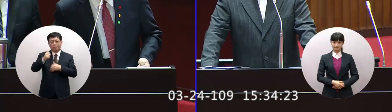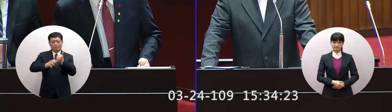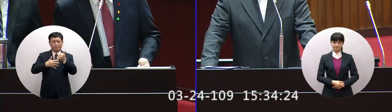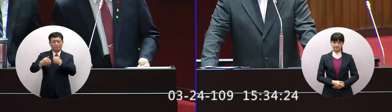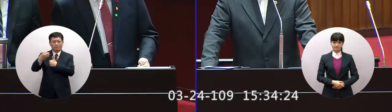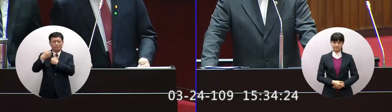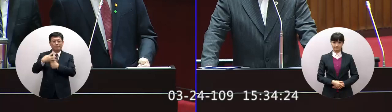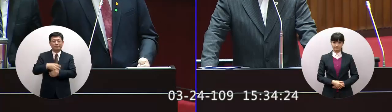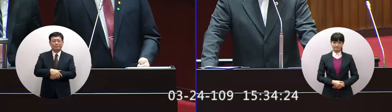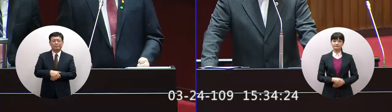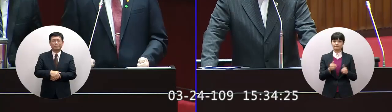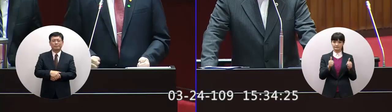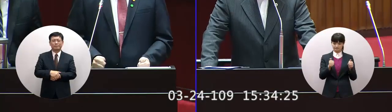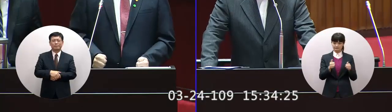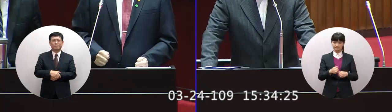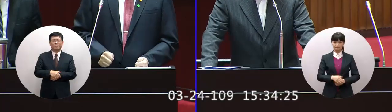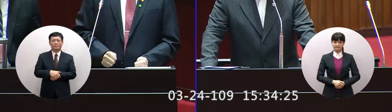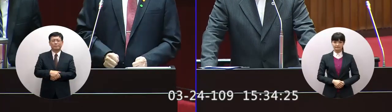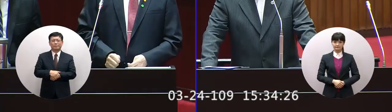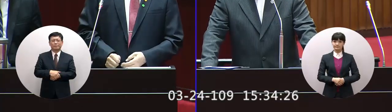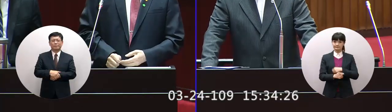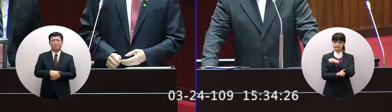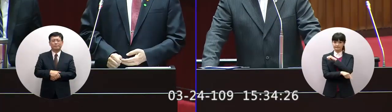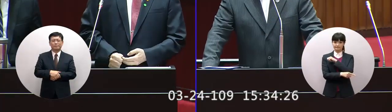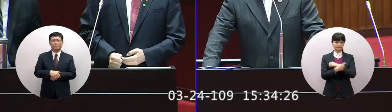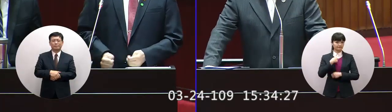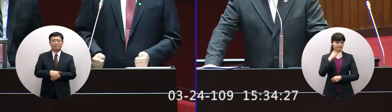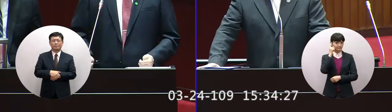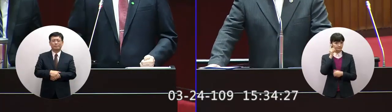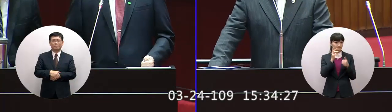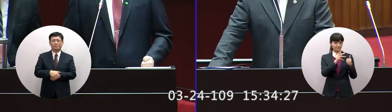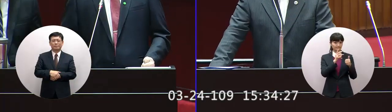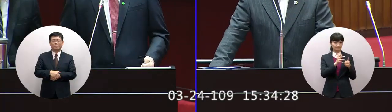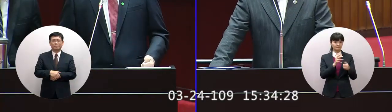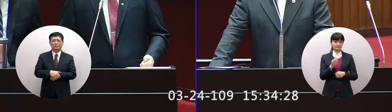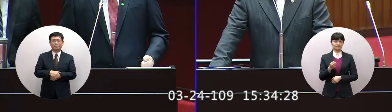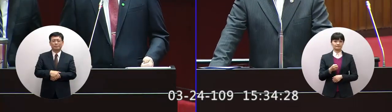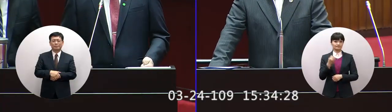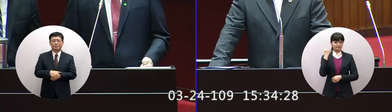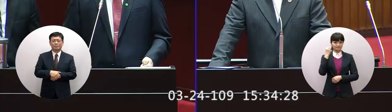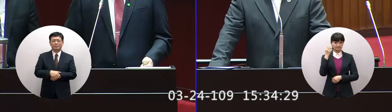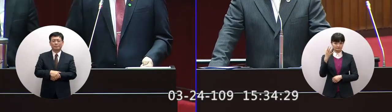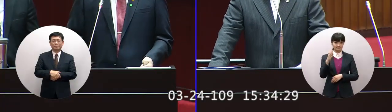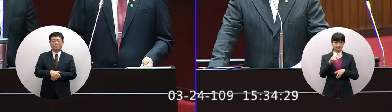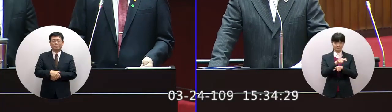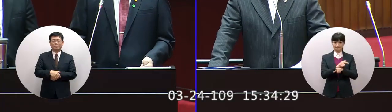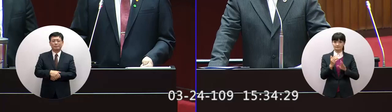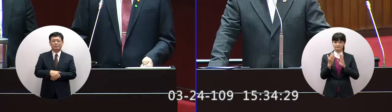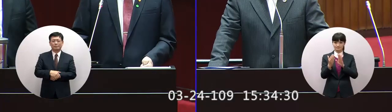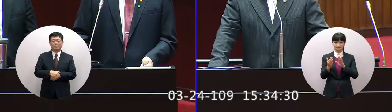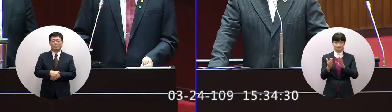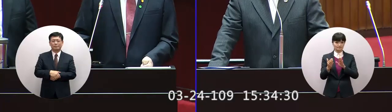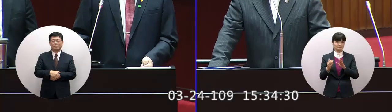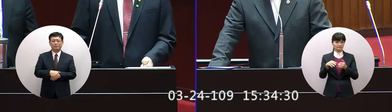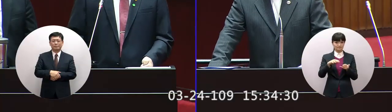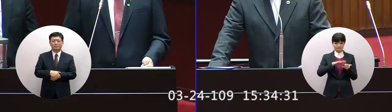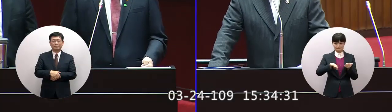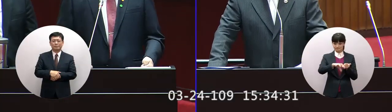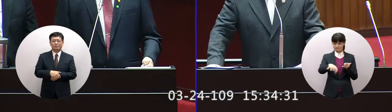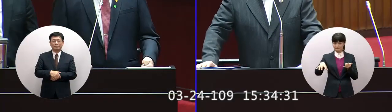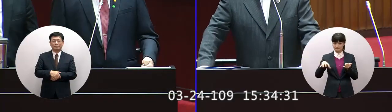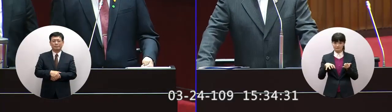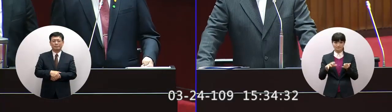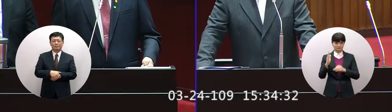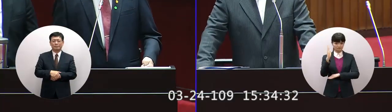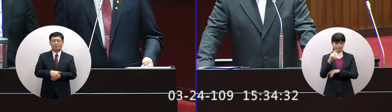委员提醒我们。 谢谢。那么最后我想问一下新南向政策，新南向政策是政府